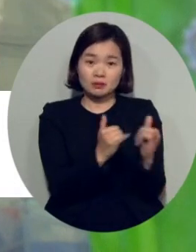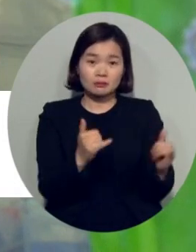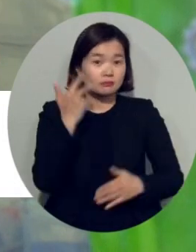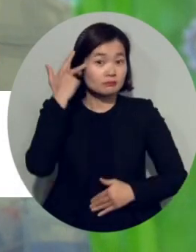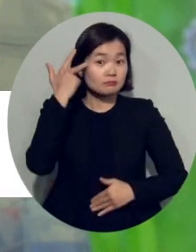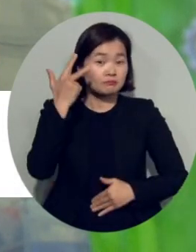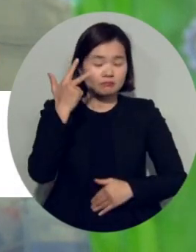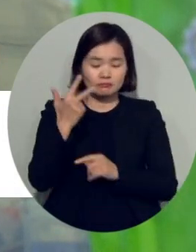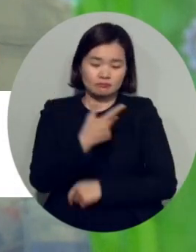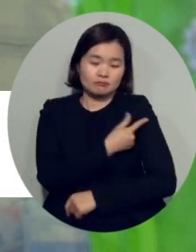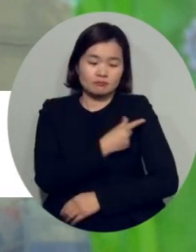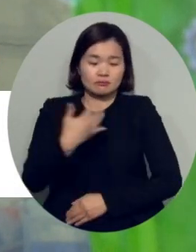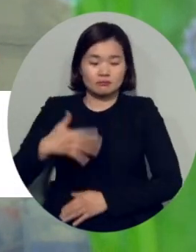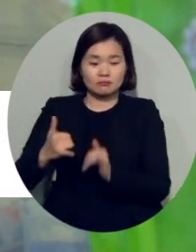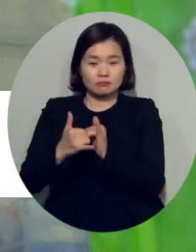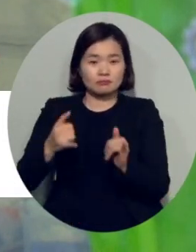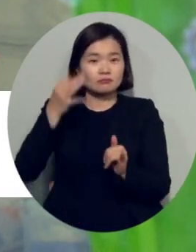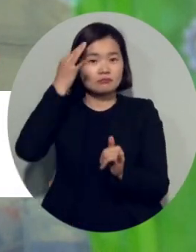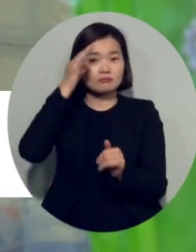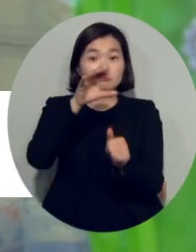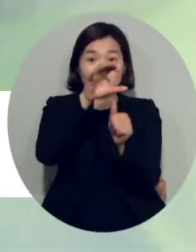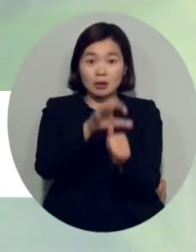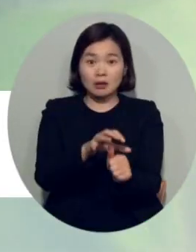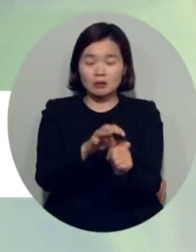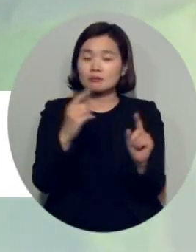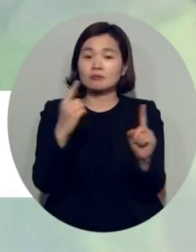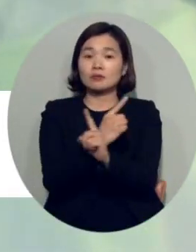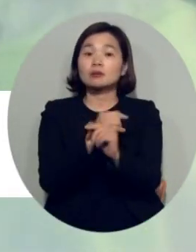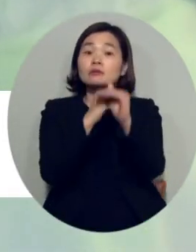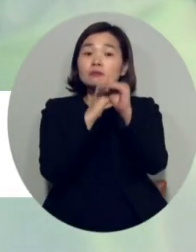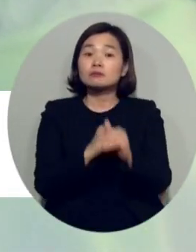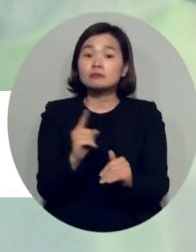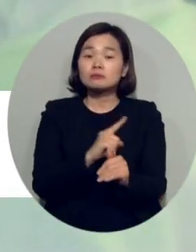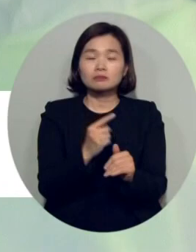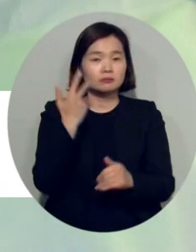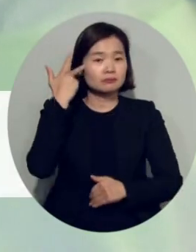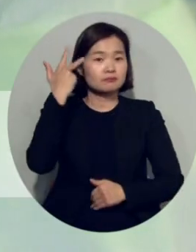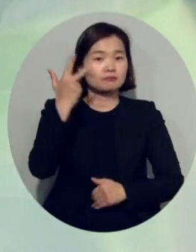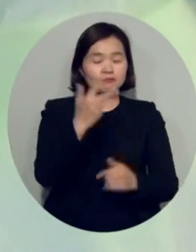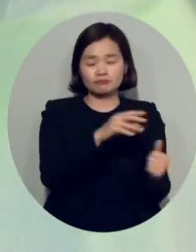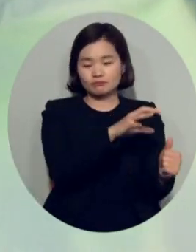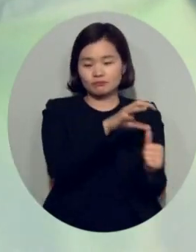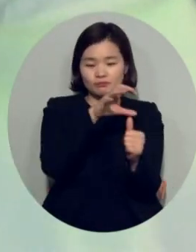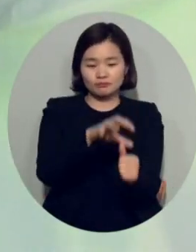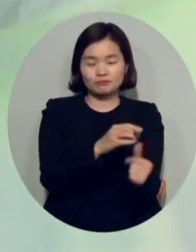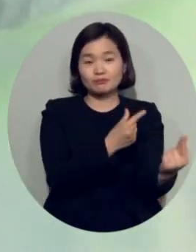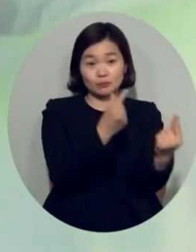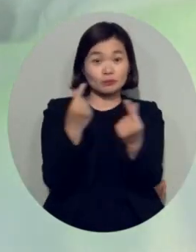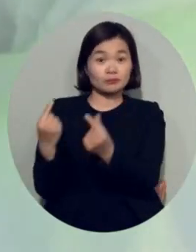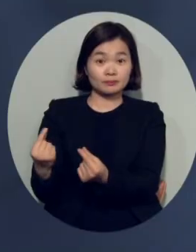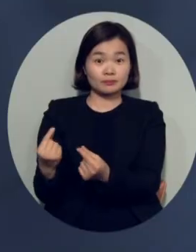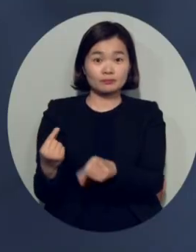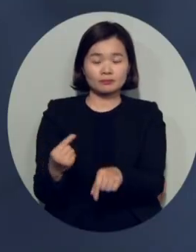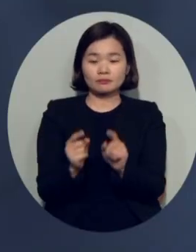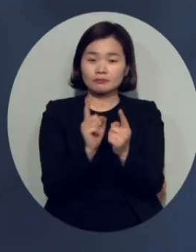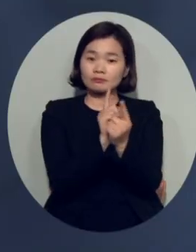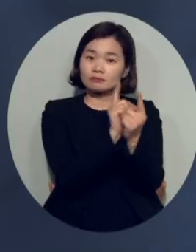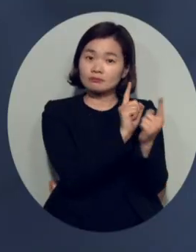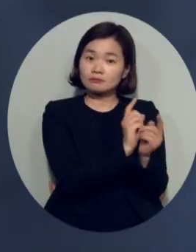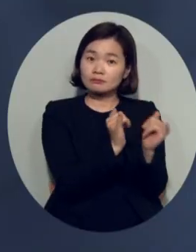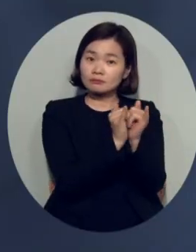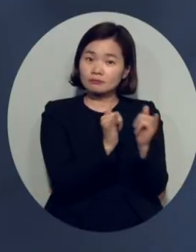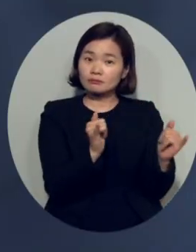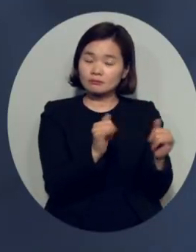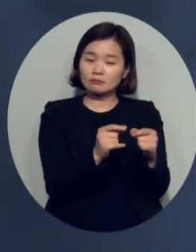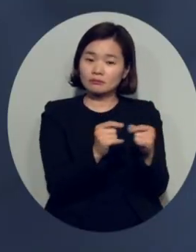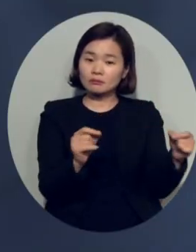7일, 미접종자는 10일 격리했는데 오늘부터 모두 7일로 통일에 적용합니다. 밀접 접촉자는